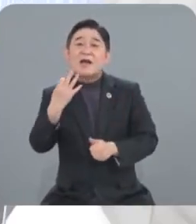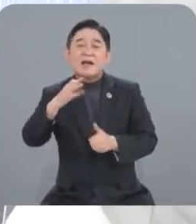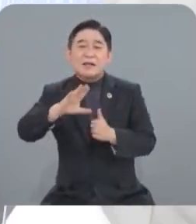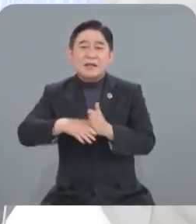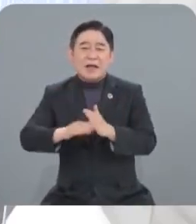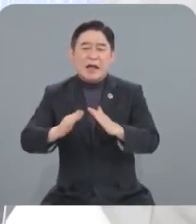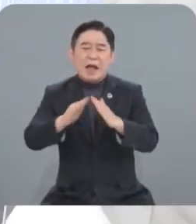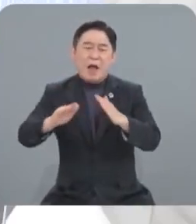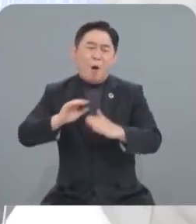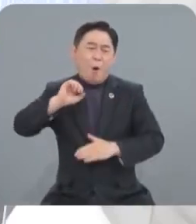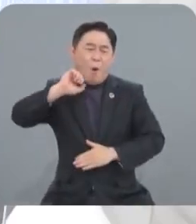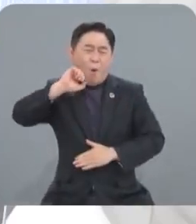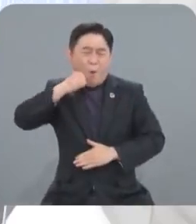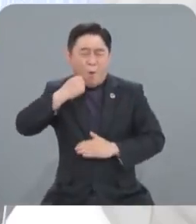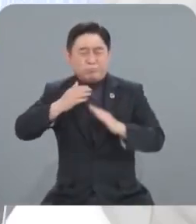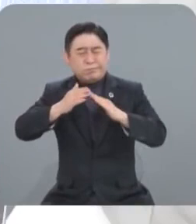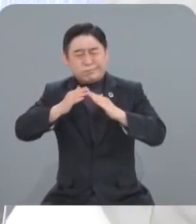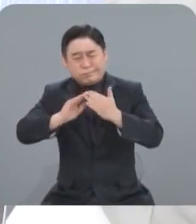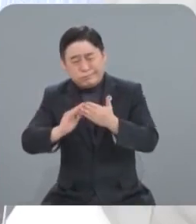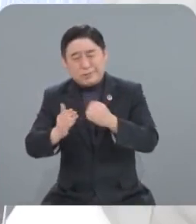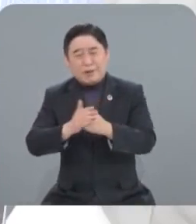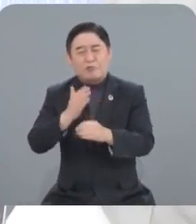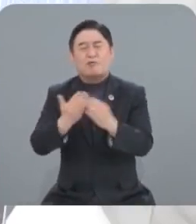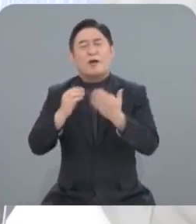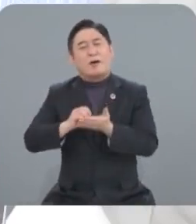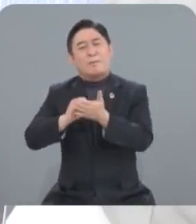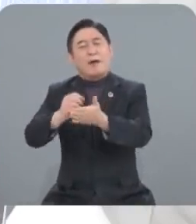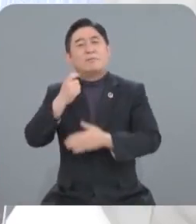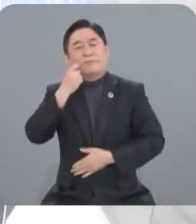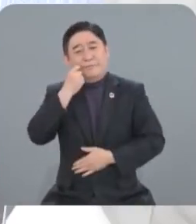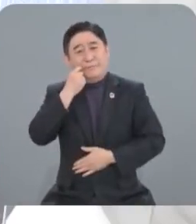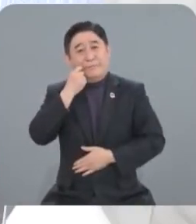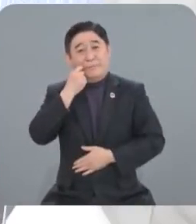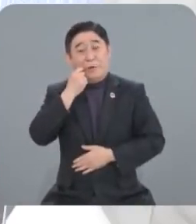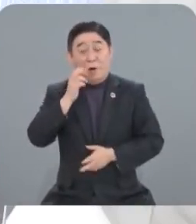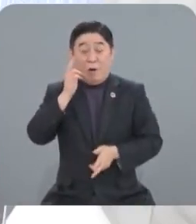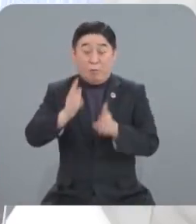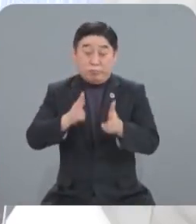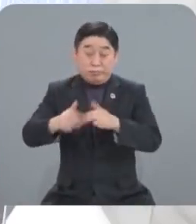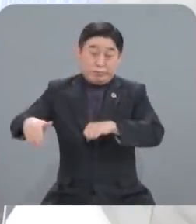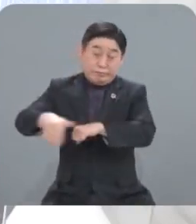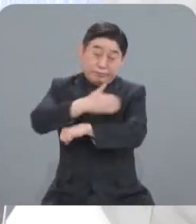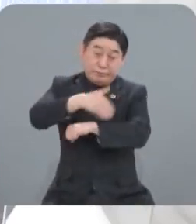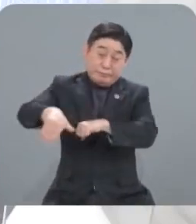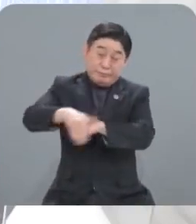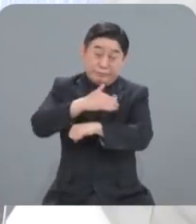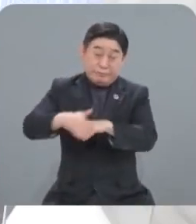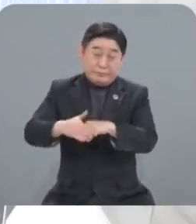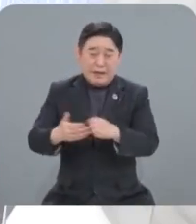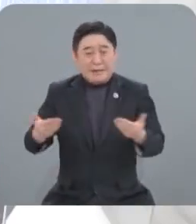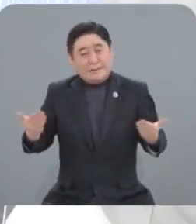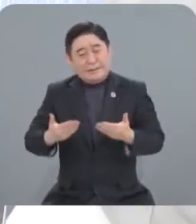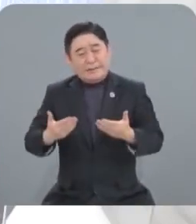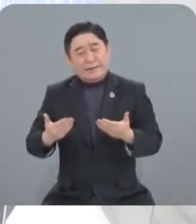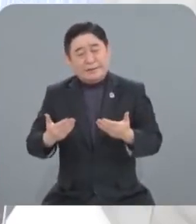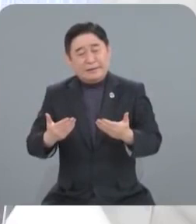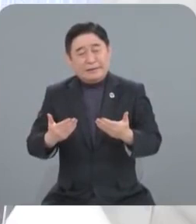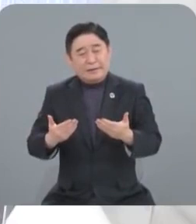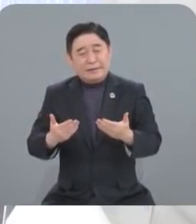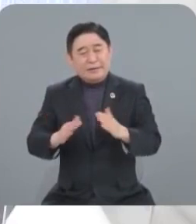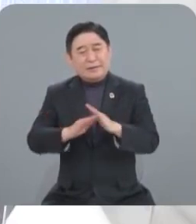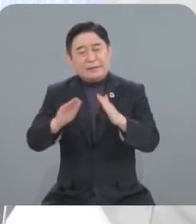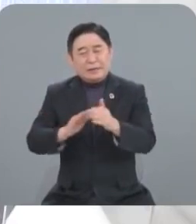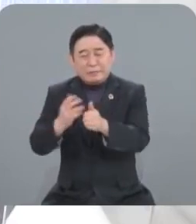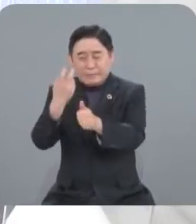가정형편이 어려워 중학교에 진학하지 못하고 공장에 다니며 생계를 책임져야 했다 고